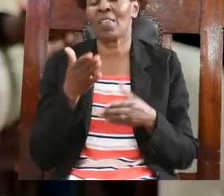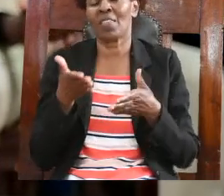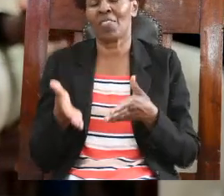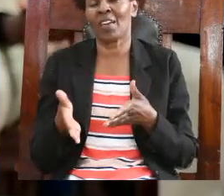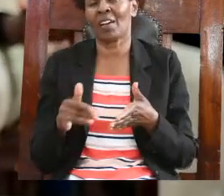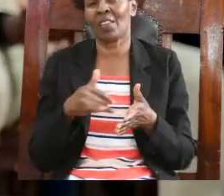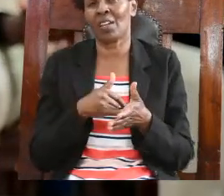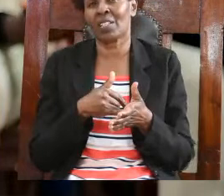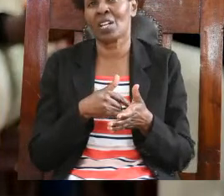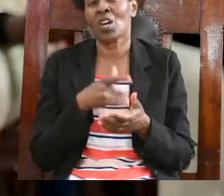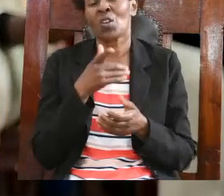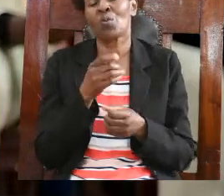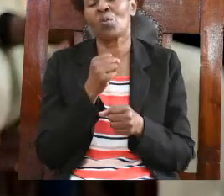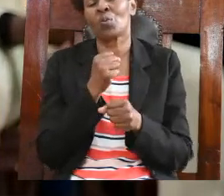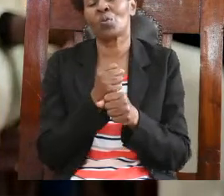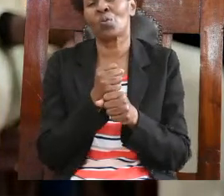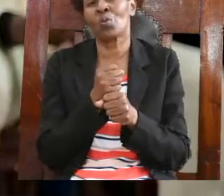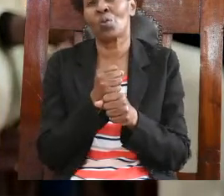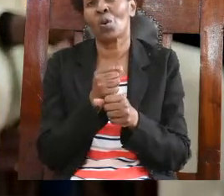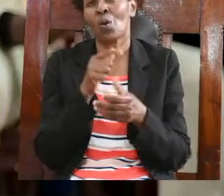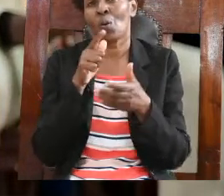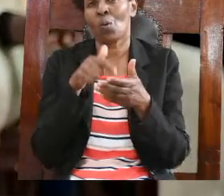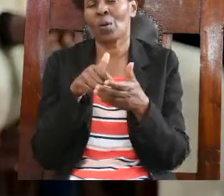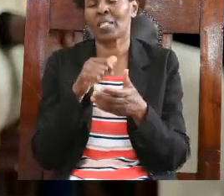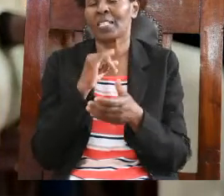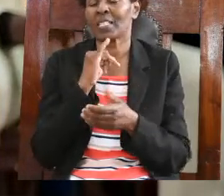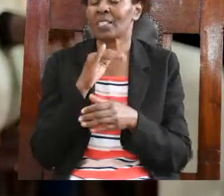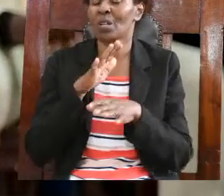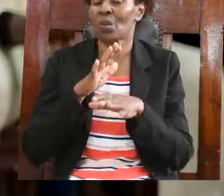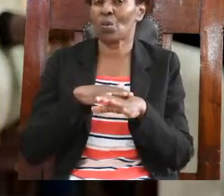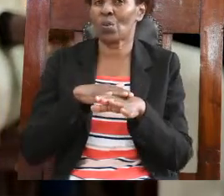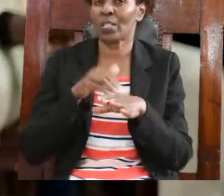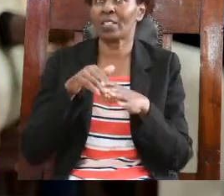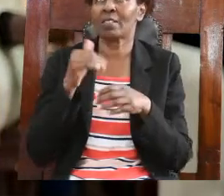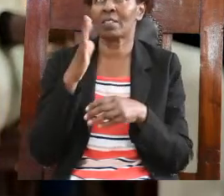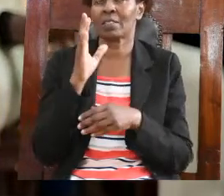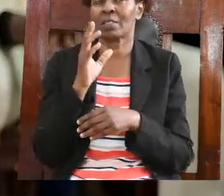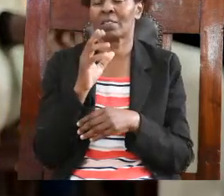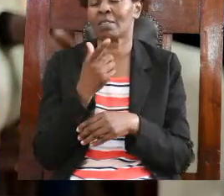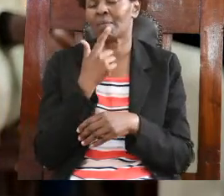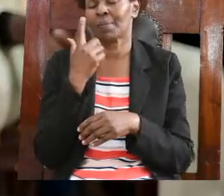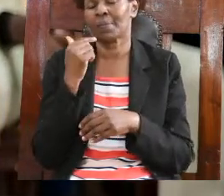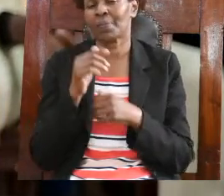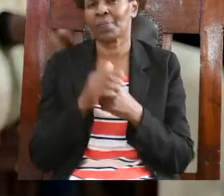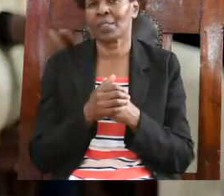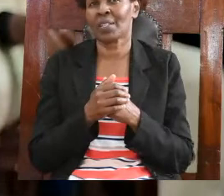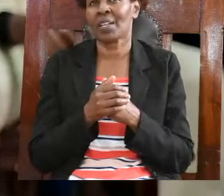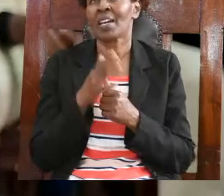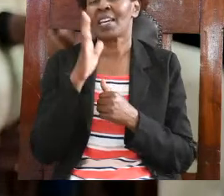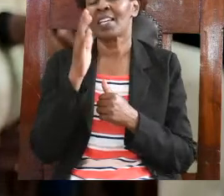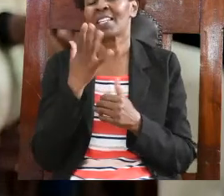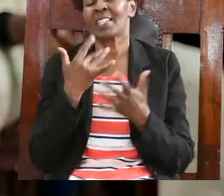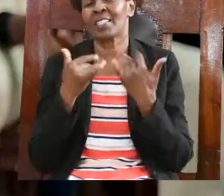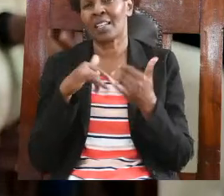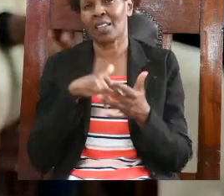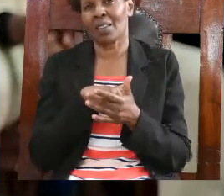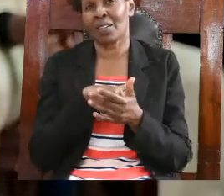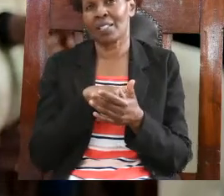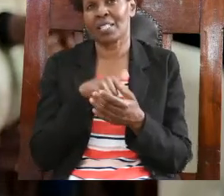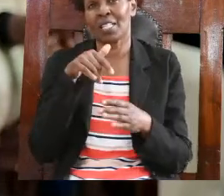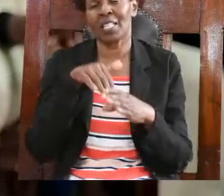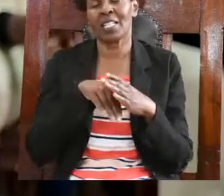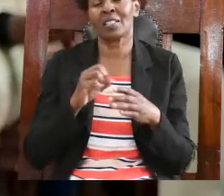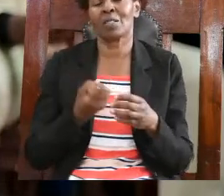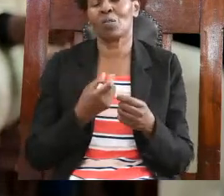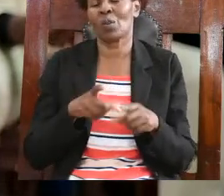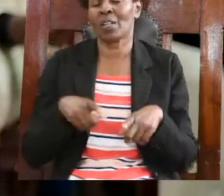kulifanya lile linaloweza kumtukuza na kumpendeza Mungu. Mungu hutarajia ya kwamba katika maisha